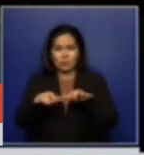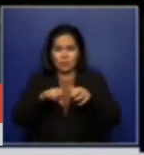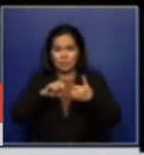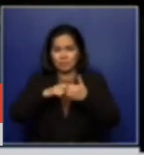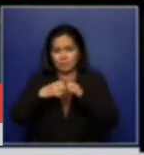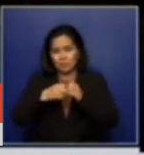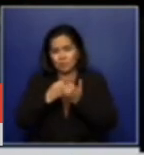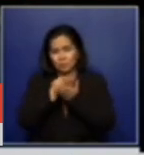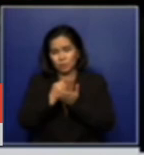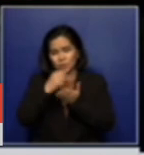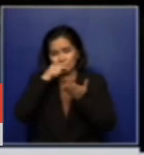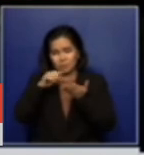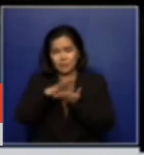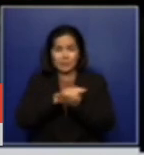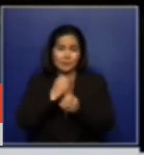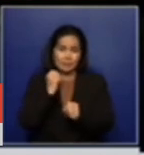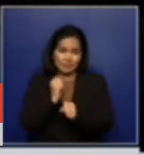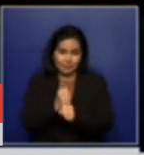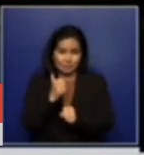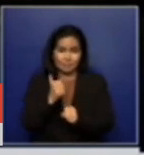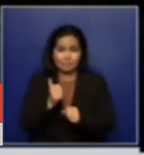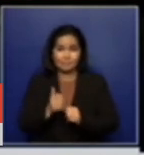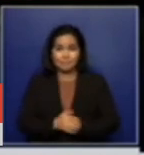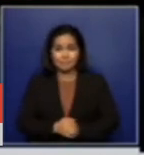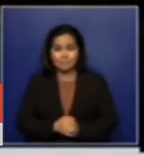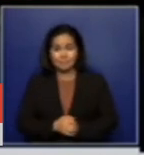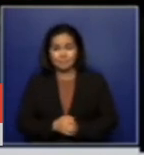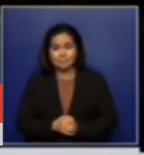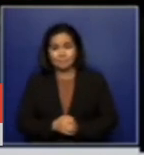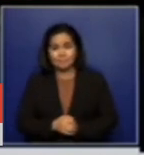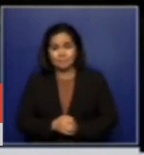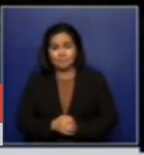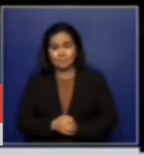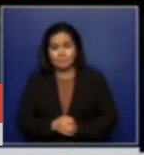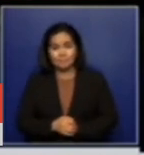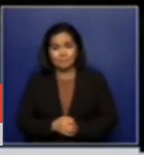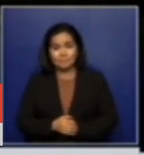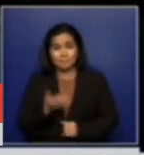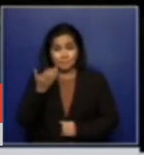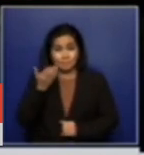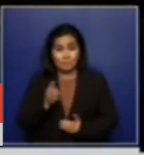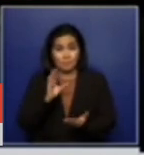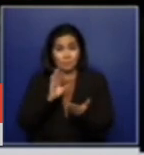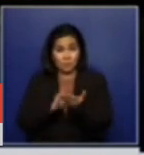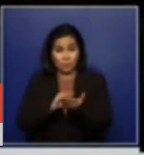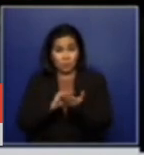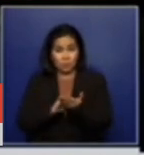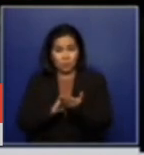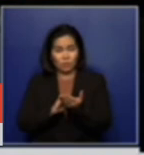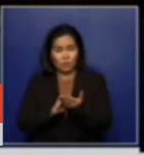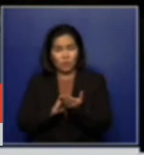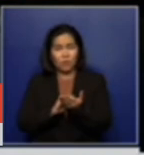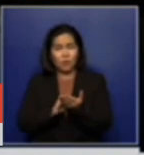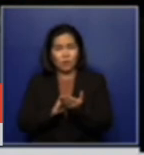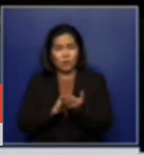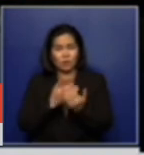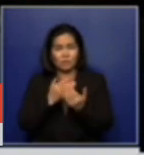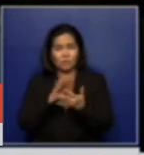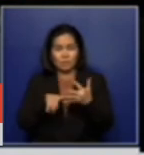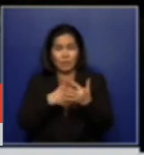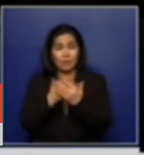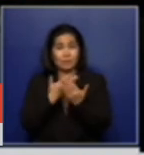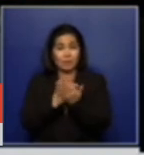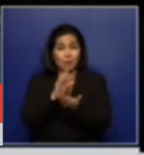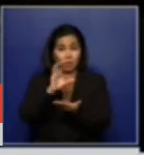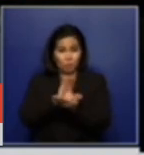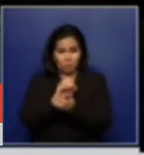องได้โดยสรุปคำนั้นครับงบประมาณฉบับนี้เนี่ยผมไม่เห็นด้วยกับหลักการแต่ก็จะให้โอกา